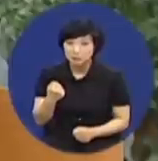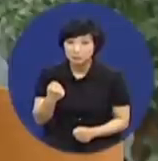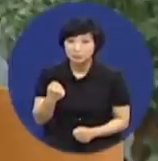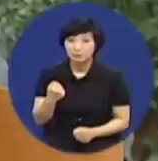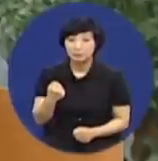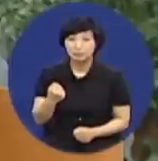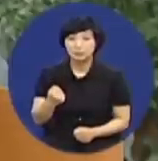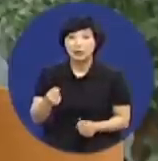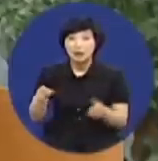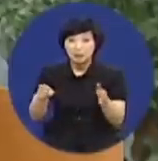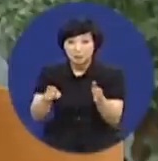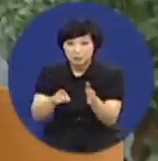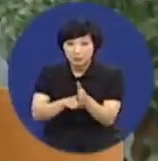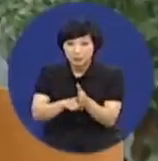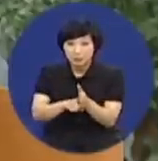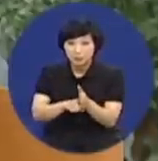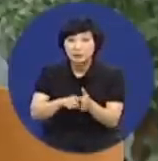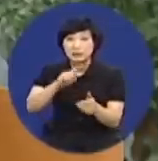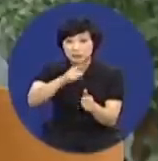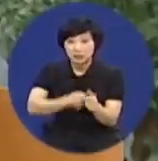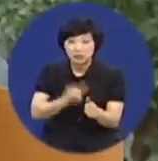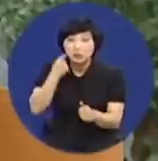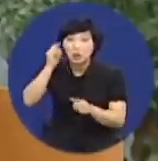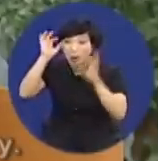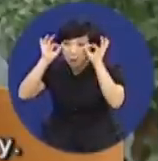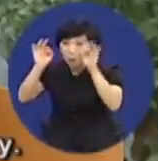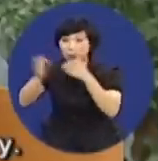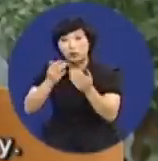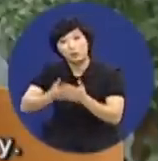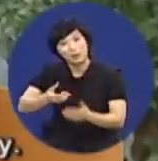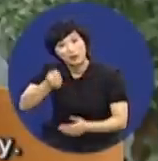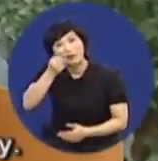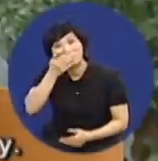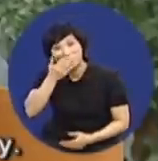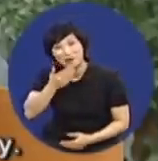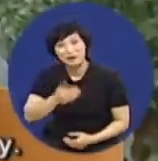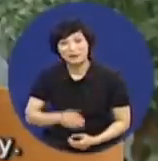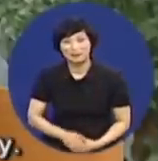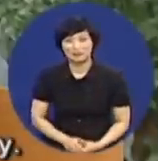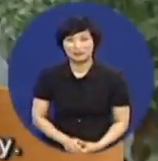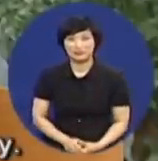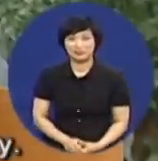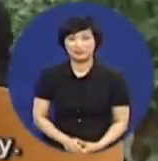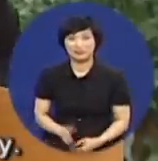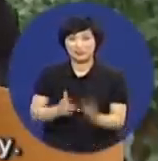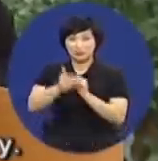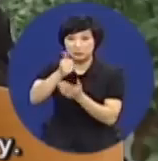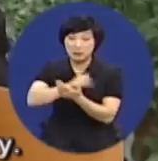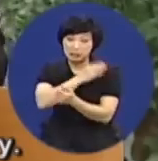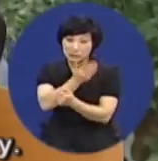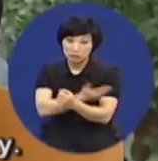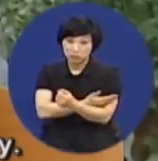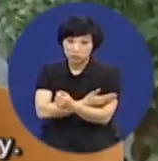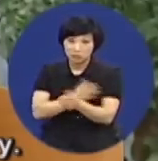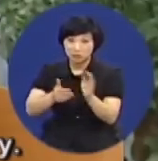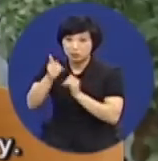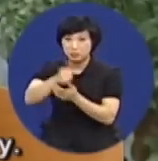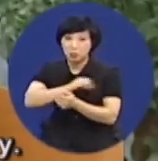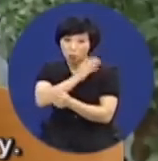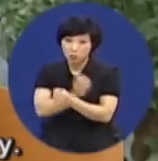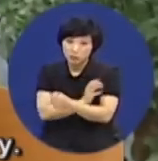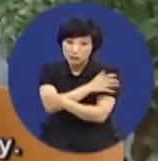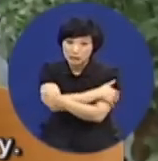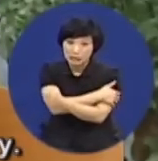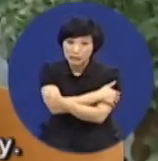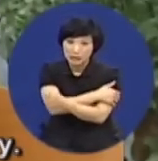힘에 信じる 믿음은 영광을 と 보리라. 栄光を見る。 자기 능력도 自分の力 자기 も自分の